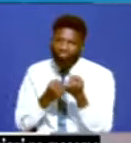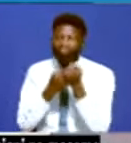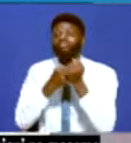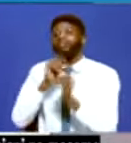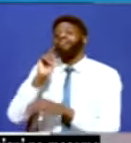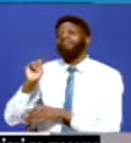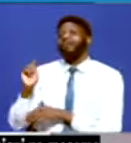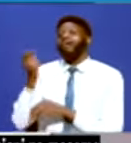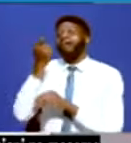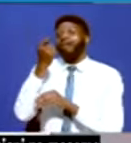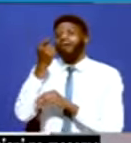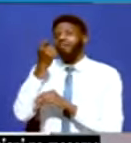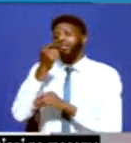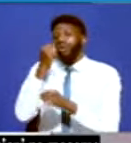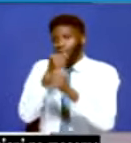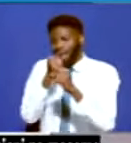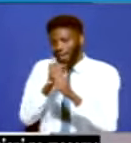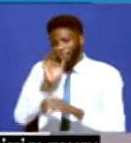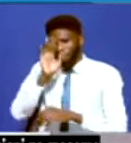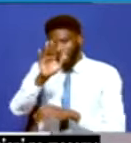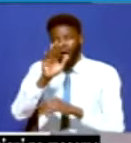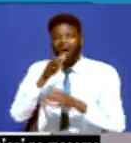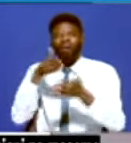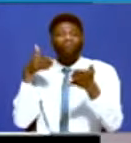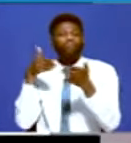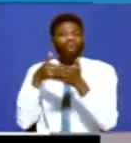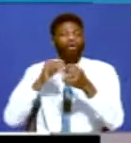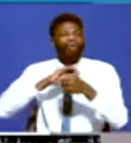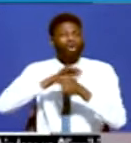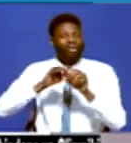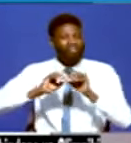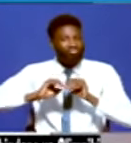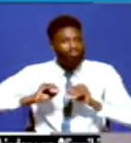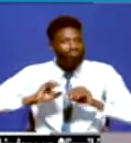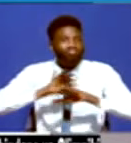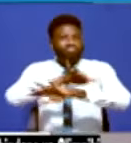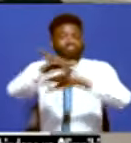kukomesha msambao wa COVID-19 kupitia utoaji chanjo kwa wote.